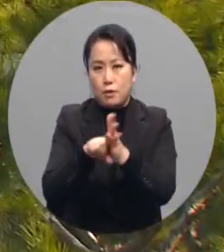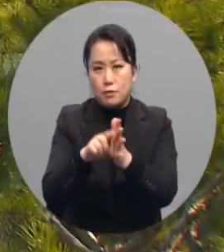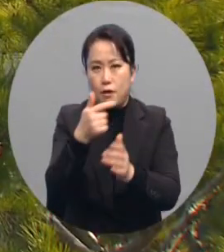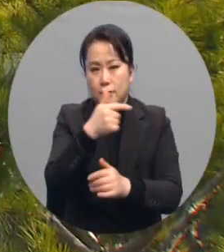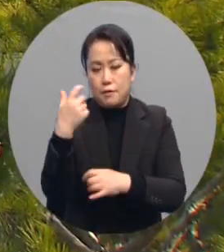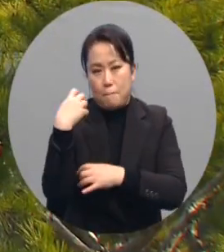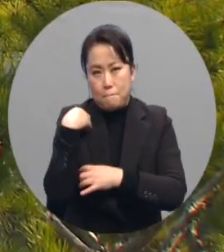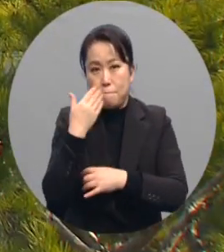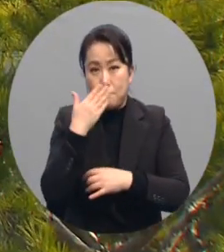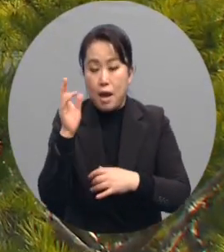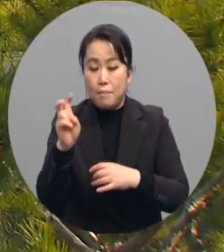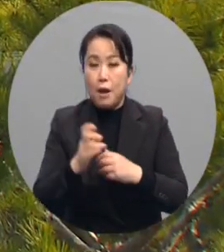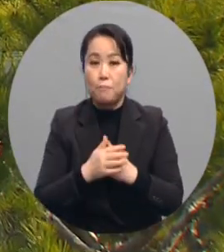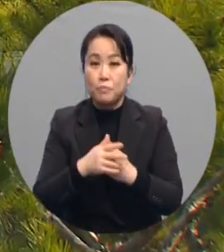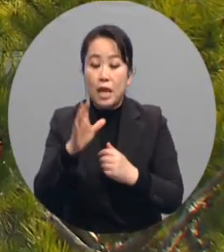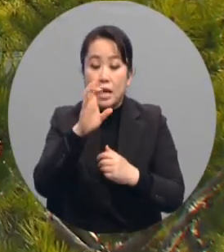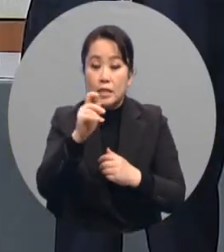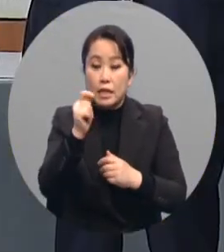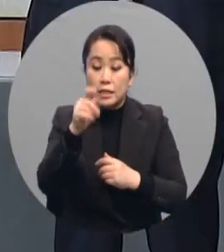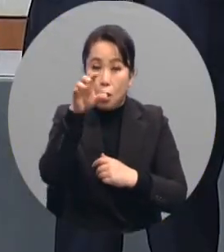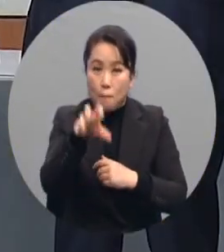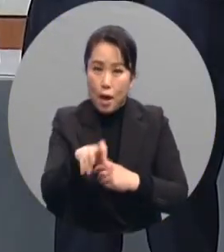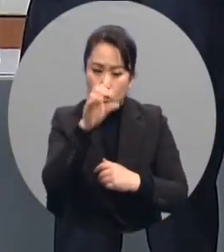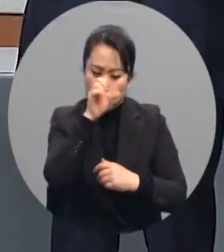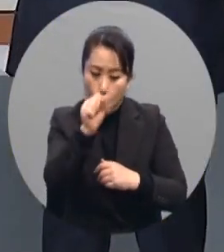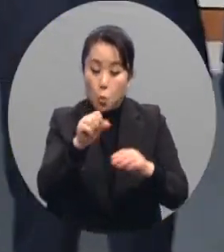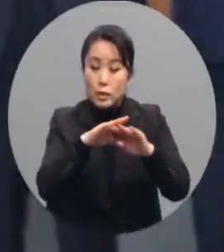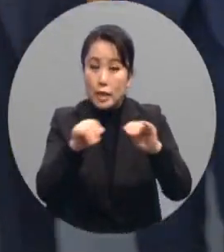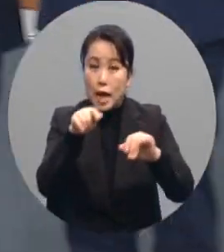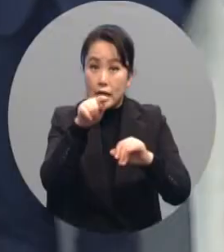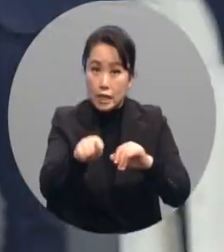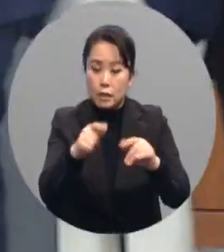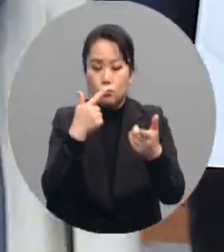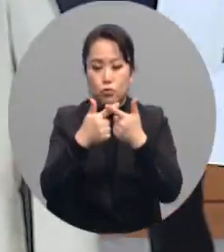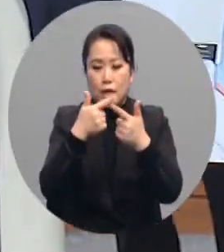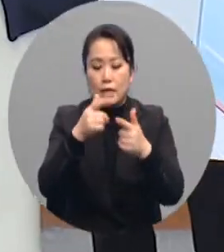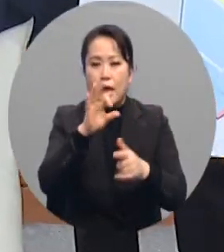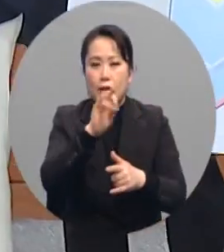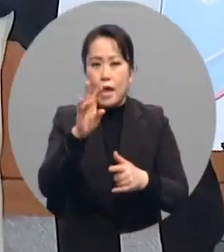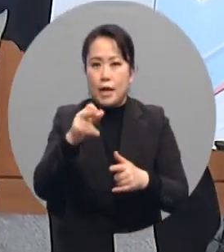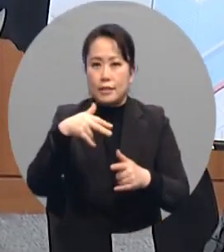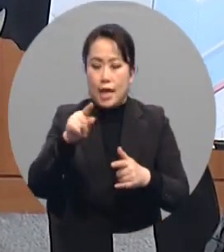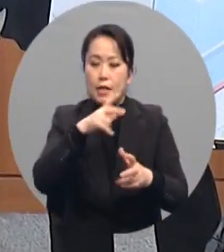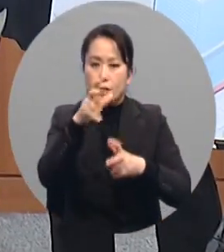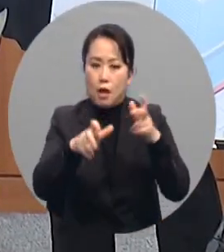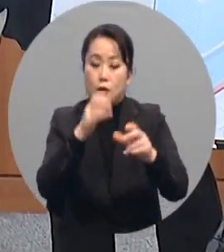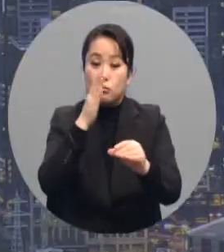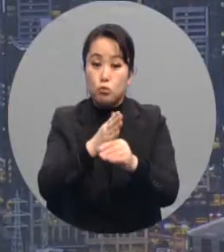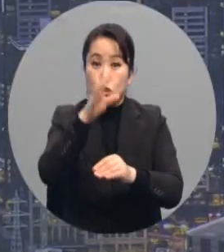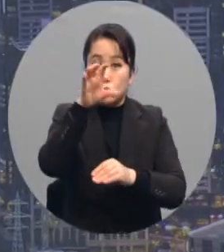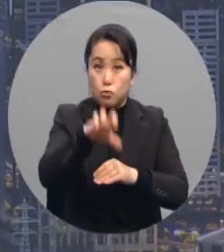특혜 논란에 시달렸던 센텀의 마지막 남은 노른자위 땅이 부산의 양자산업 중심지로